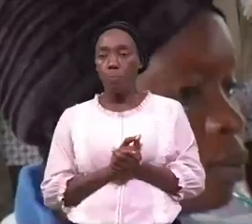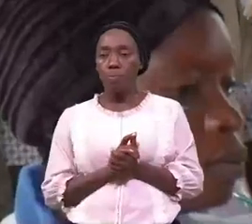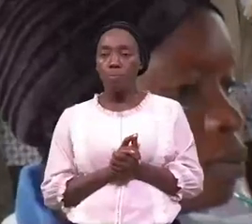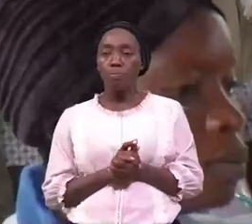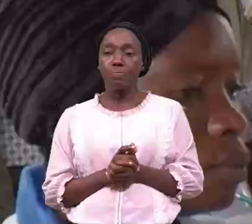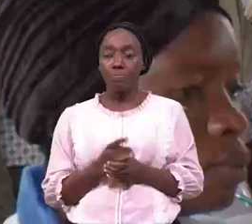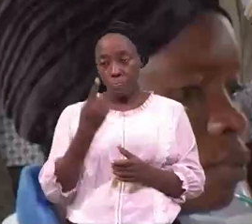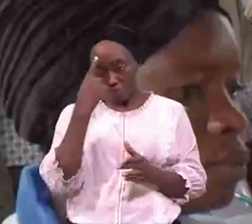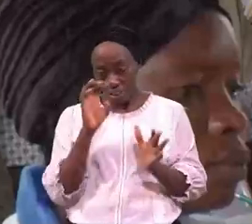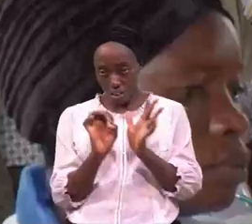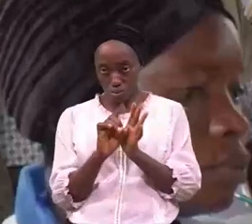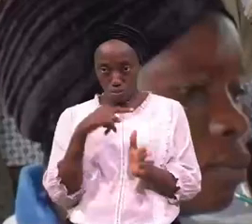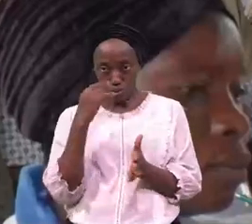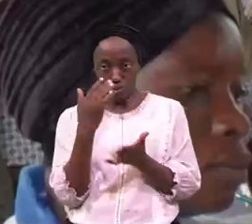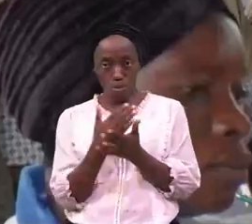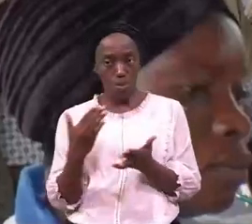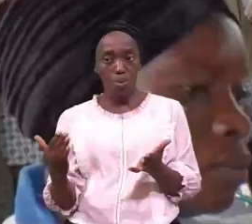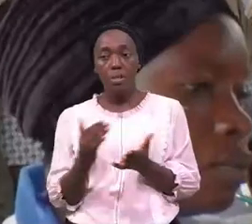Disons par exemple, je vous ai dit quelque chose.